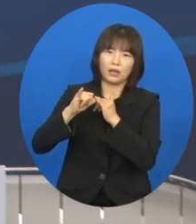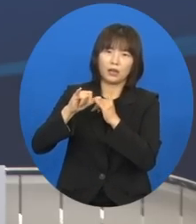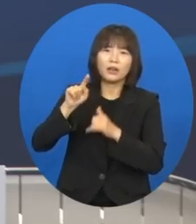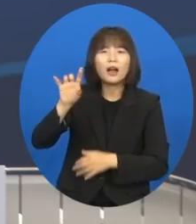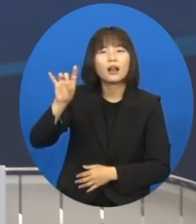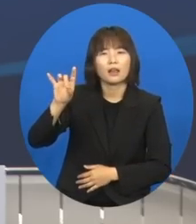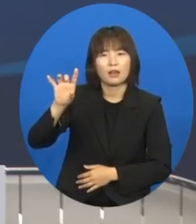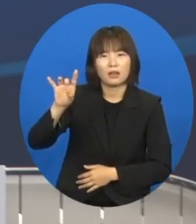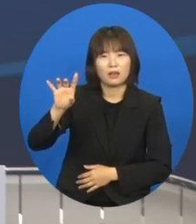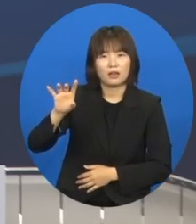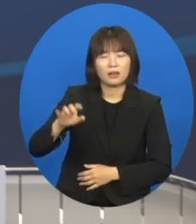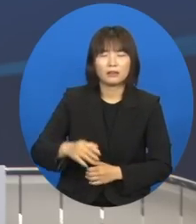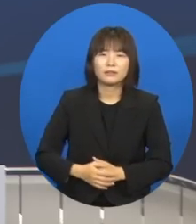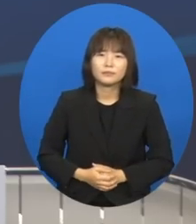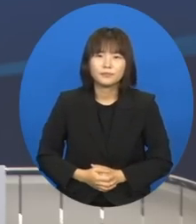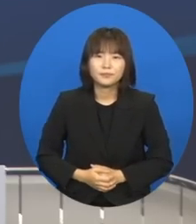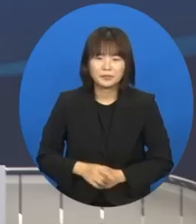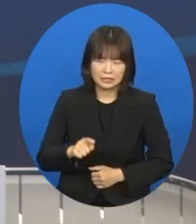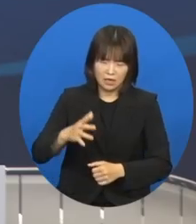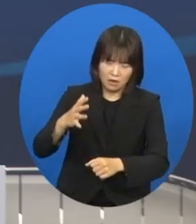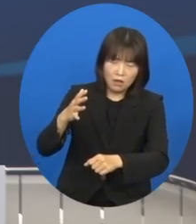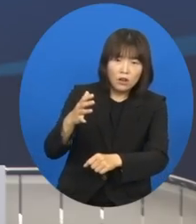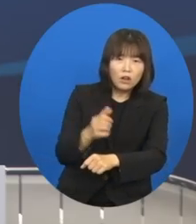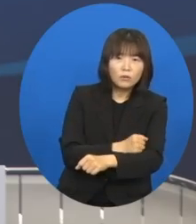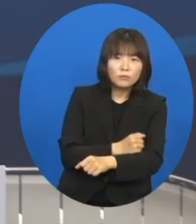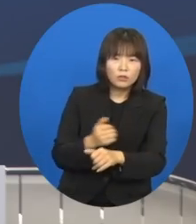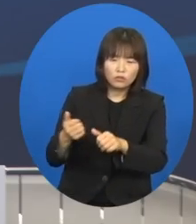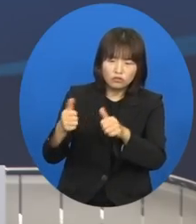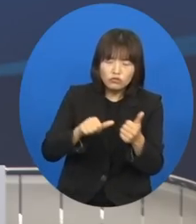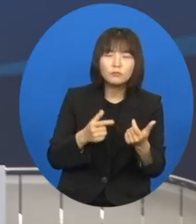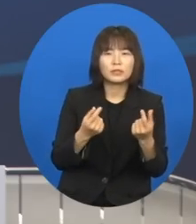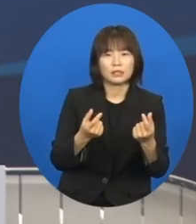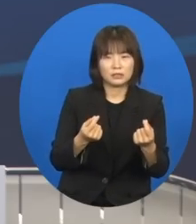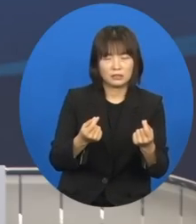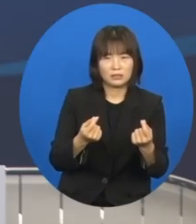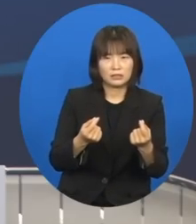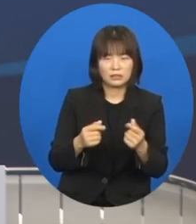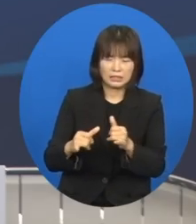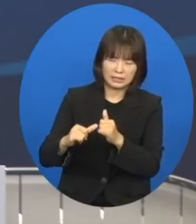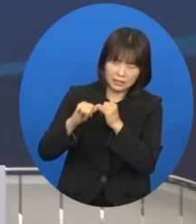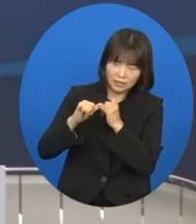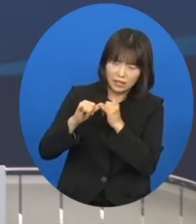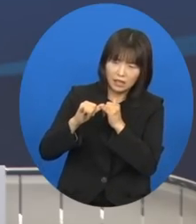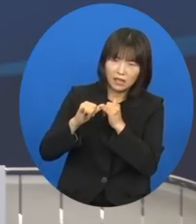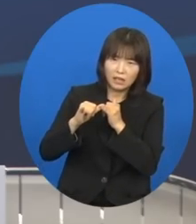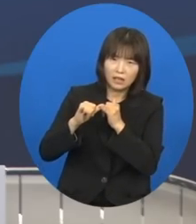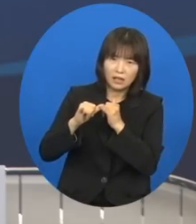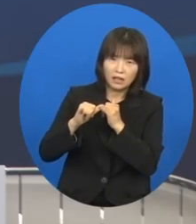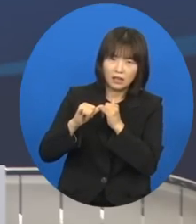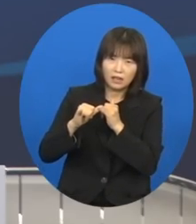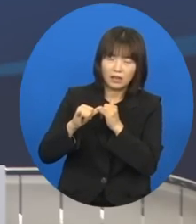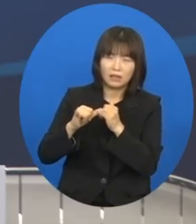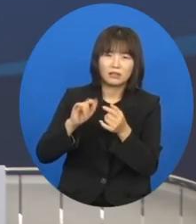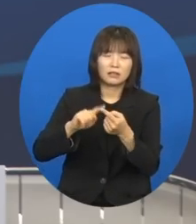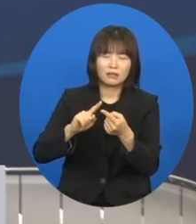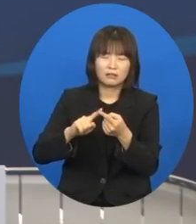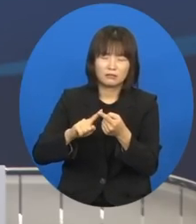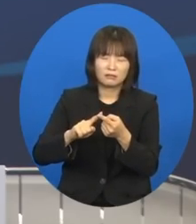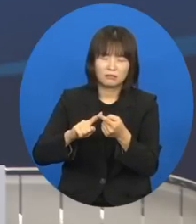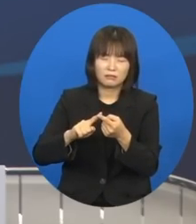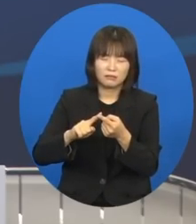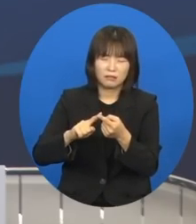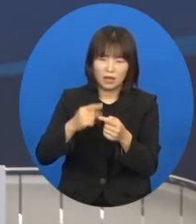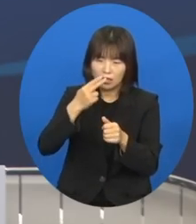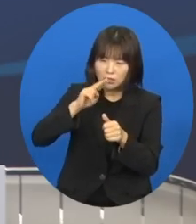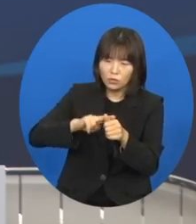그 엄청난 죽음과도 같은 뭐 자살 시도의 많은 일들을 경험하면서 결국은 제가